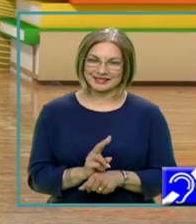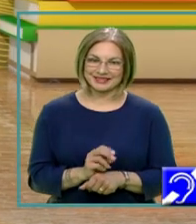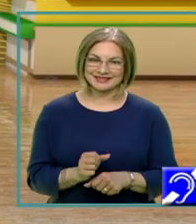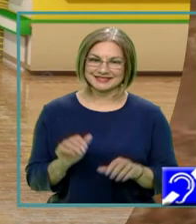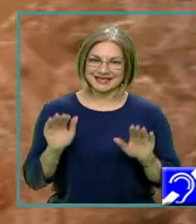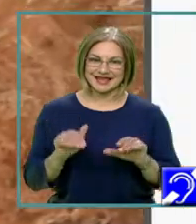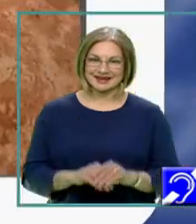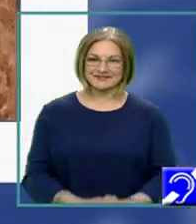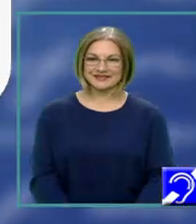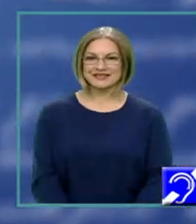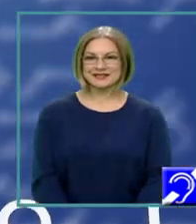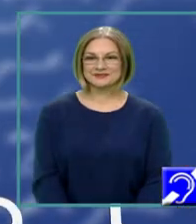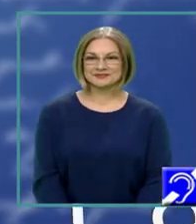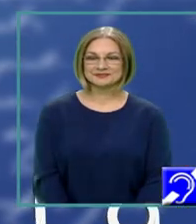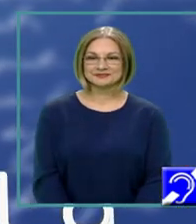la revedere